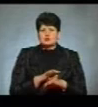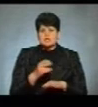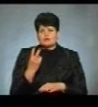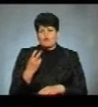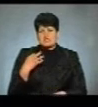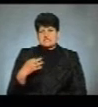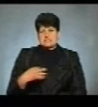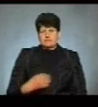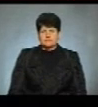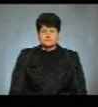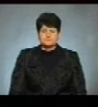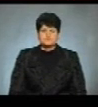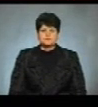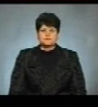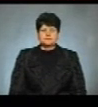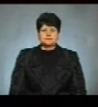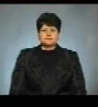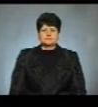2 синів.